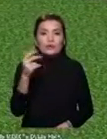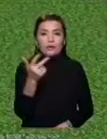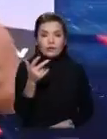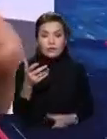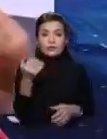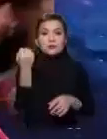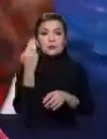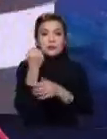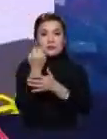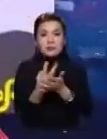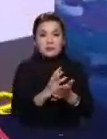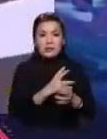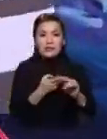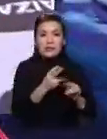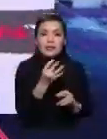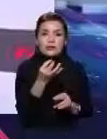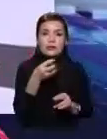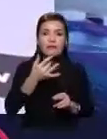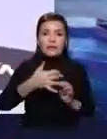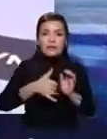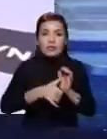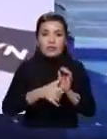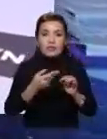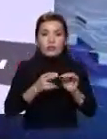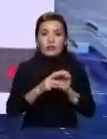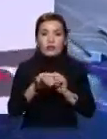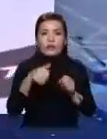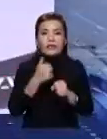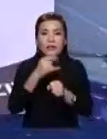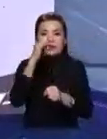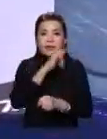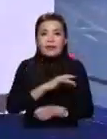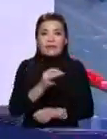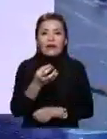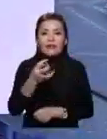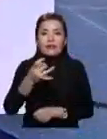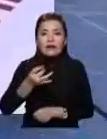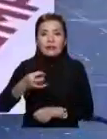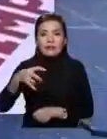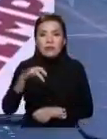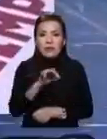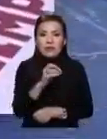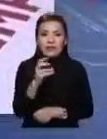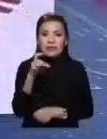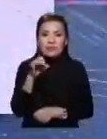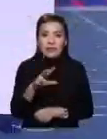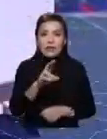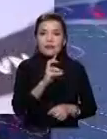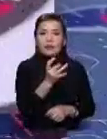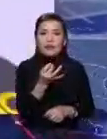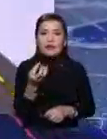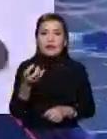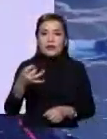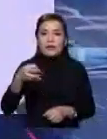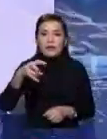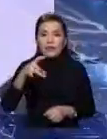жеңіліске ұшырады. Найза FC 56 турнирінің басты оқиғасында қазақстандық файтер Алиби Идрис пен бразилиялық Эррисон